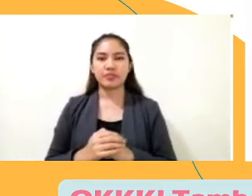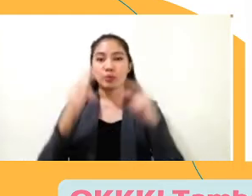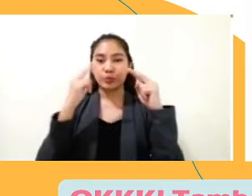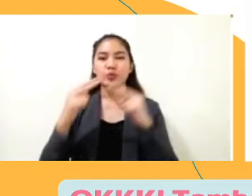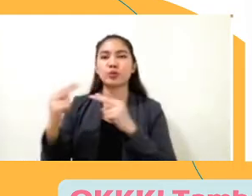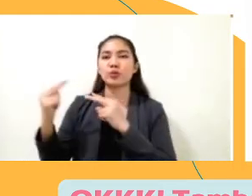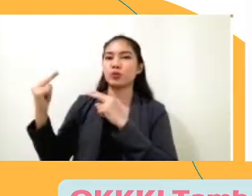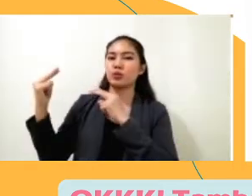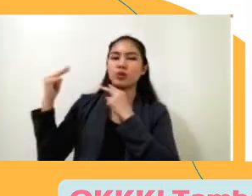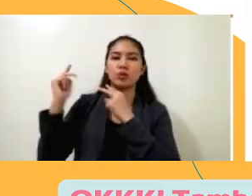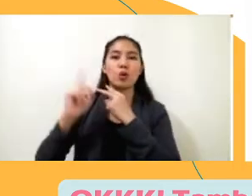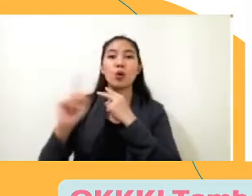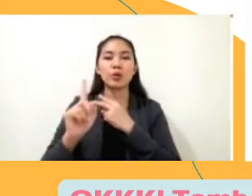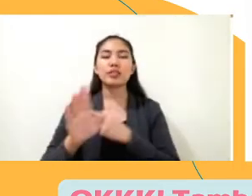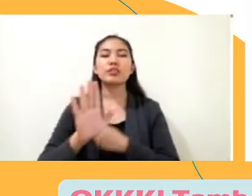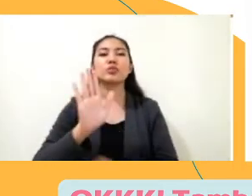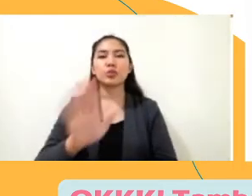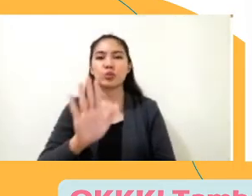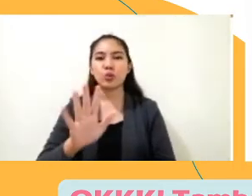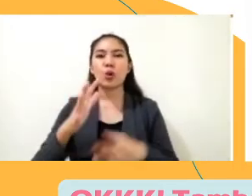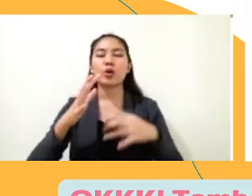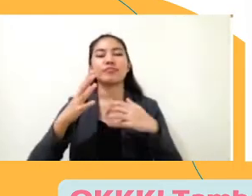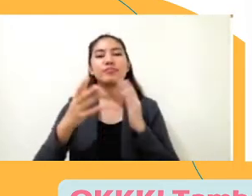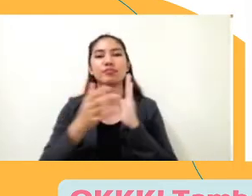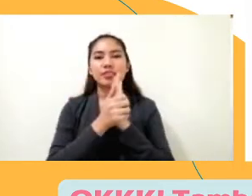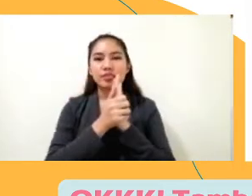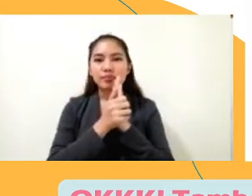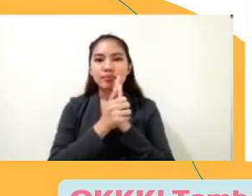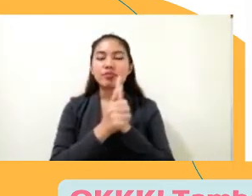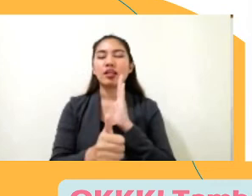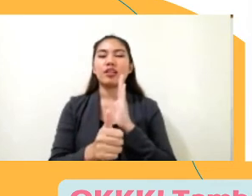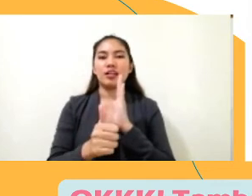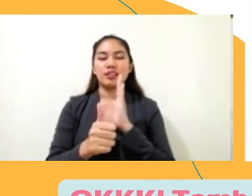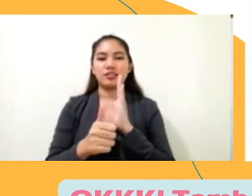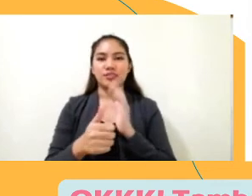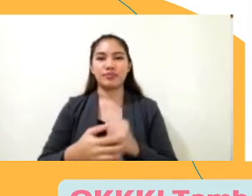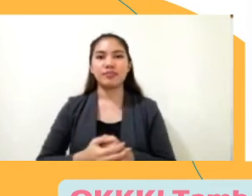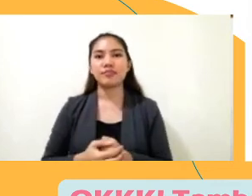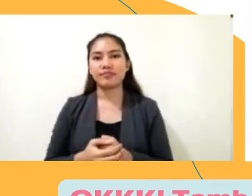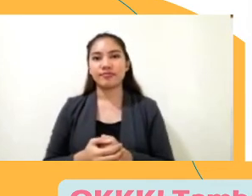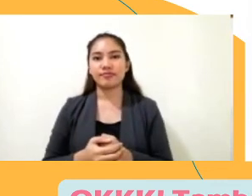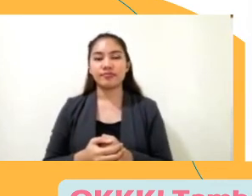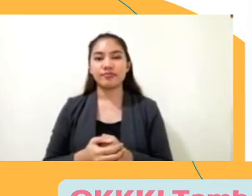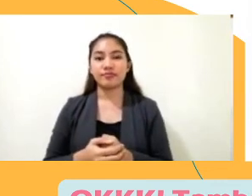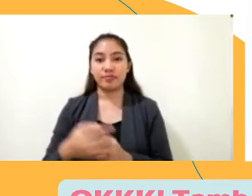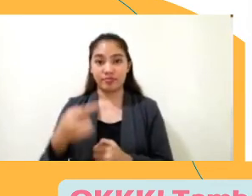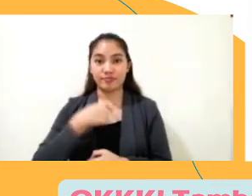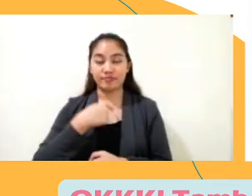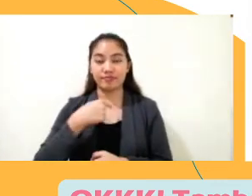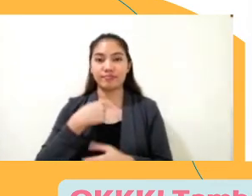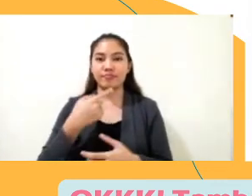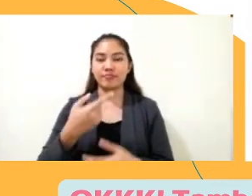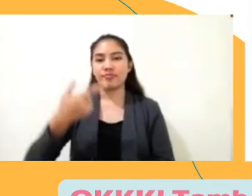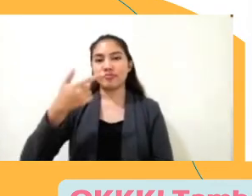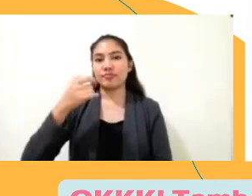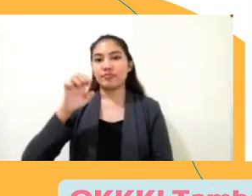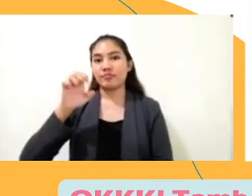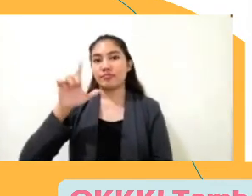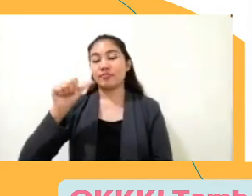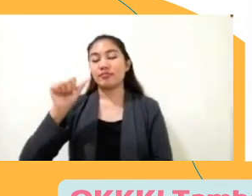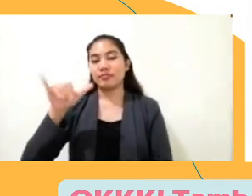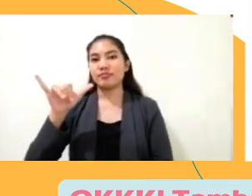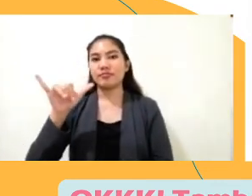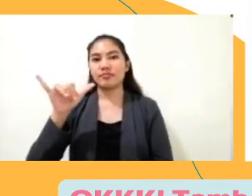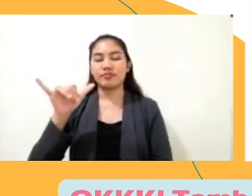mga na-build na kalakasan. Okay? At muli, ako po ang inyong Ate Jelay, nagpapaalala sa inyo na tayo